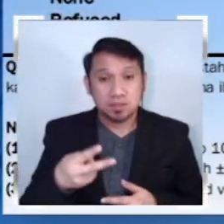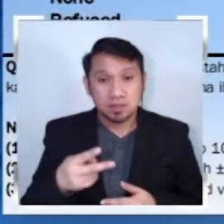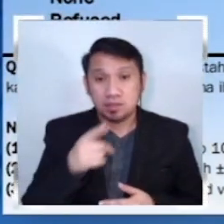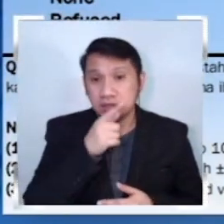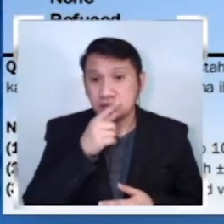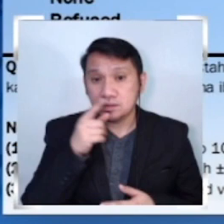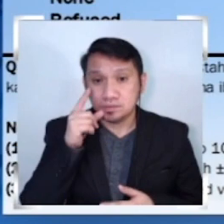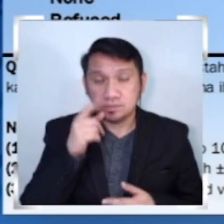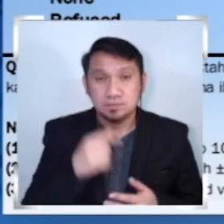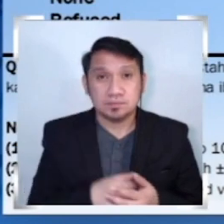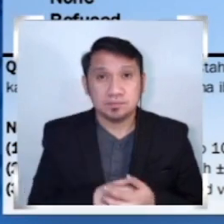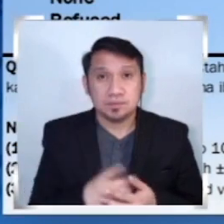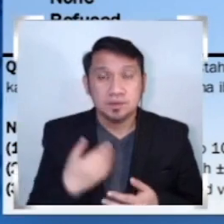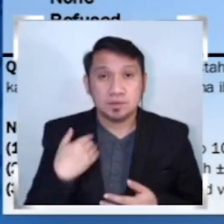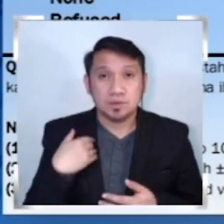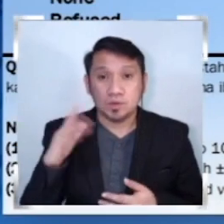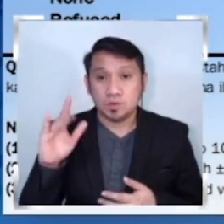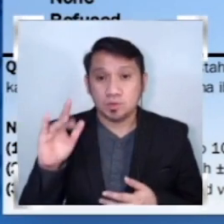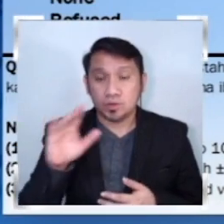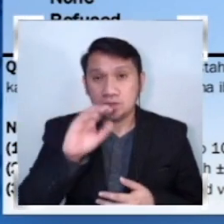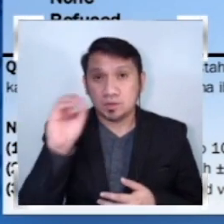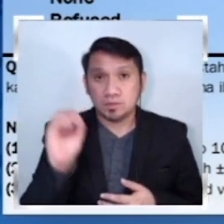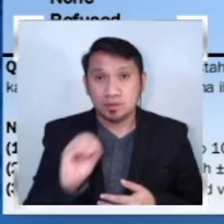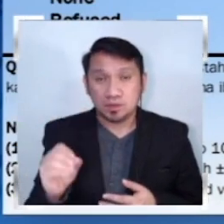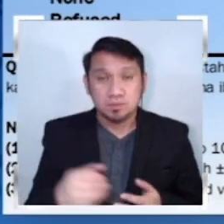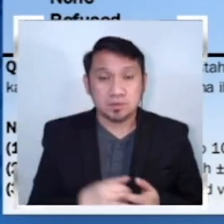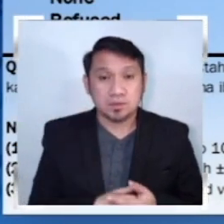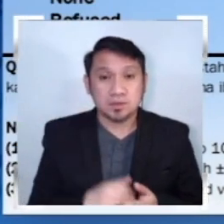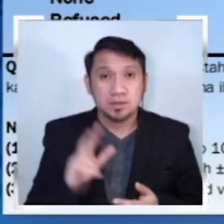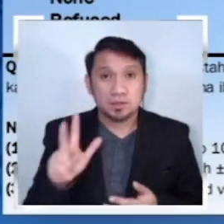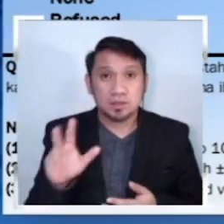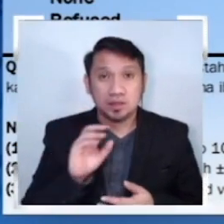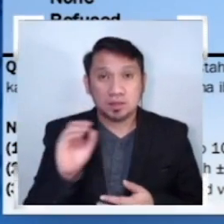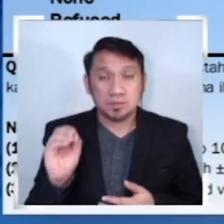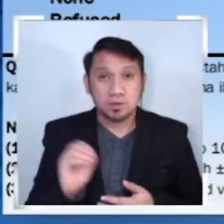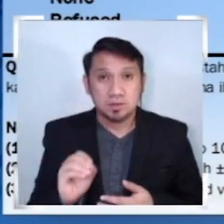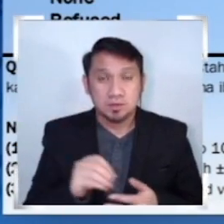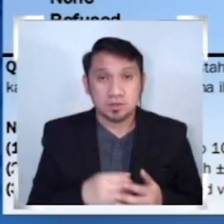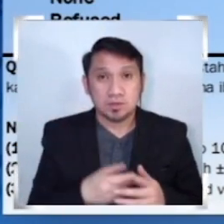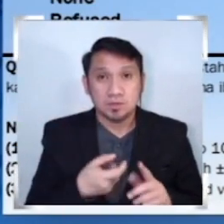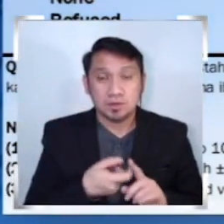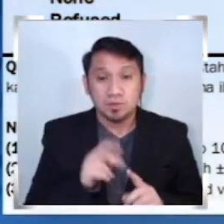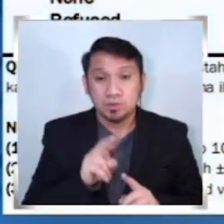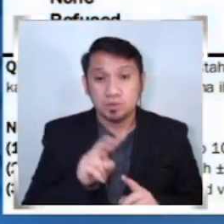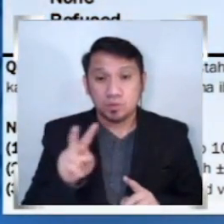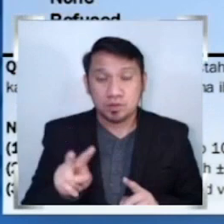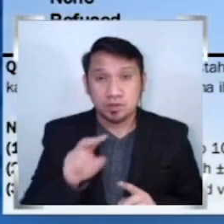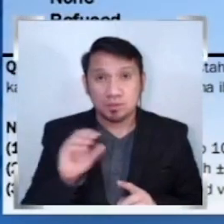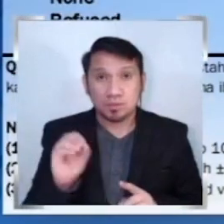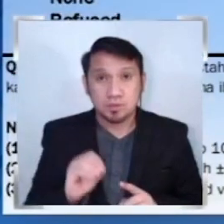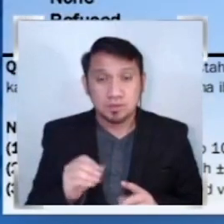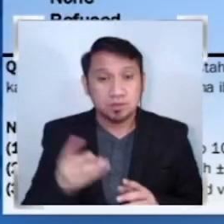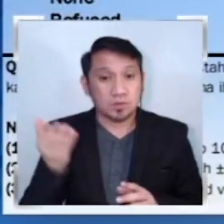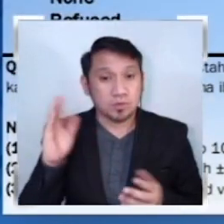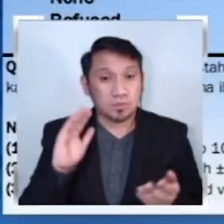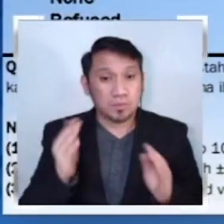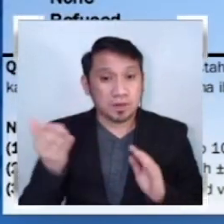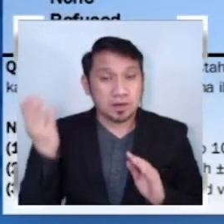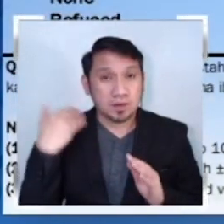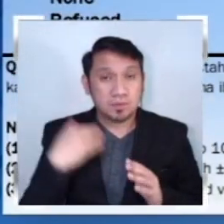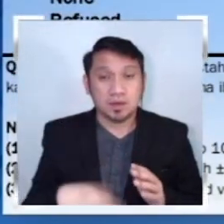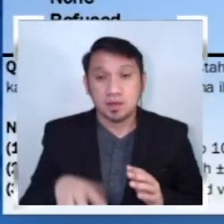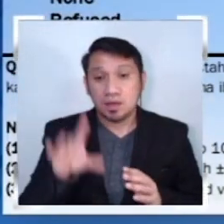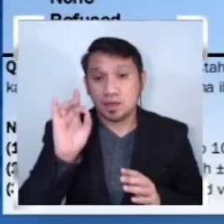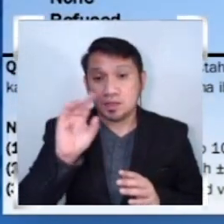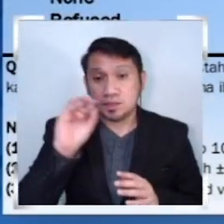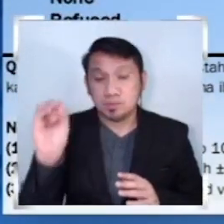Robredo na may 25%, 3 percentage points na mas mataas sa 22% sa naunang survey. 8% naman ang nakuha ni